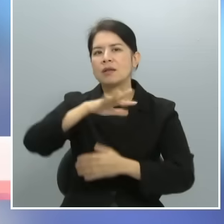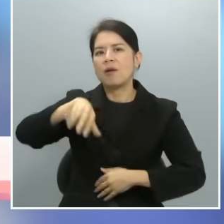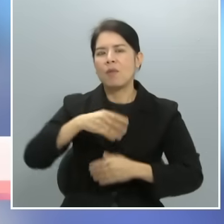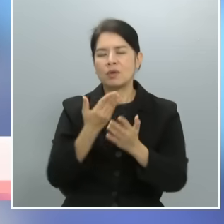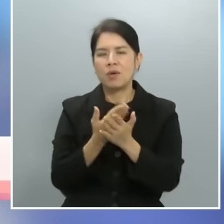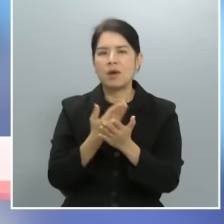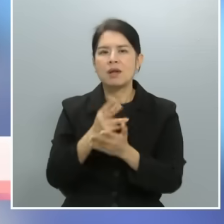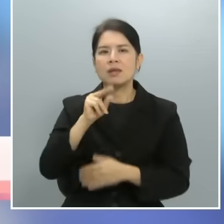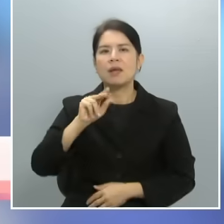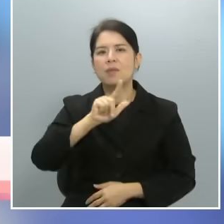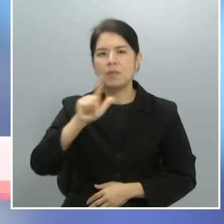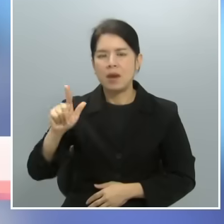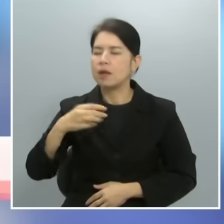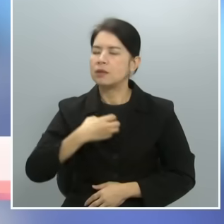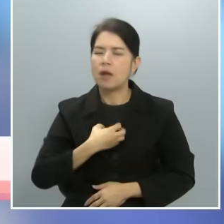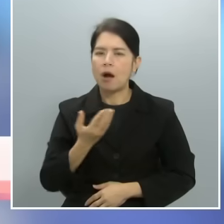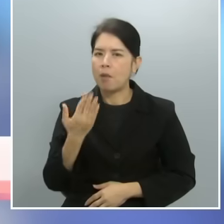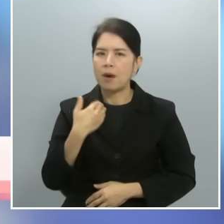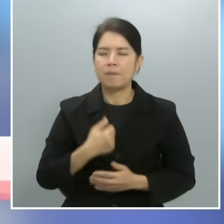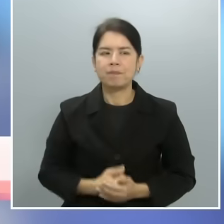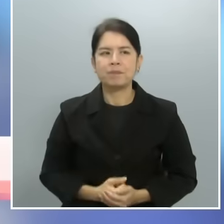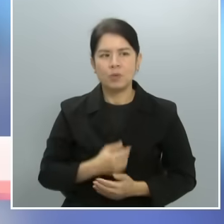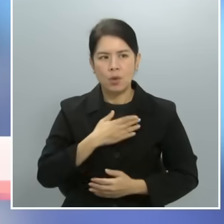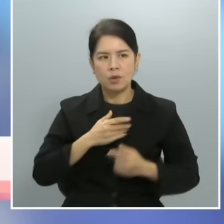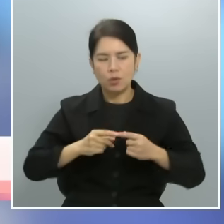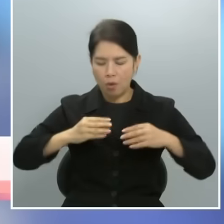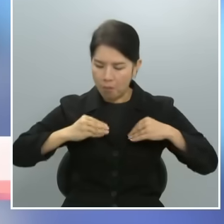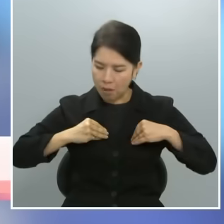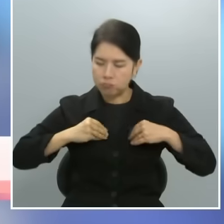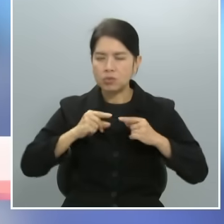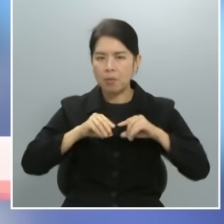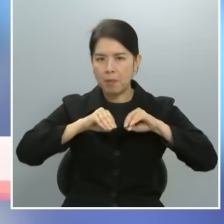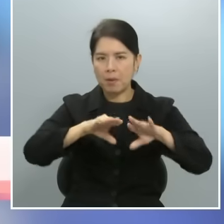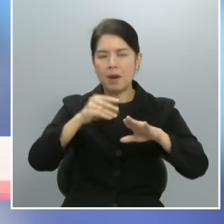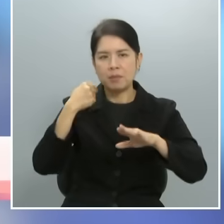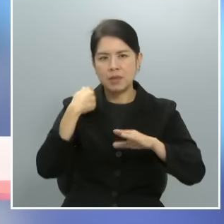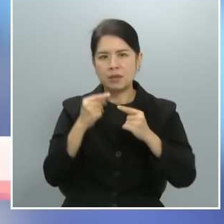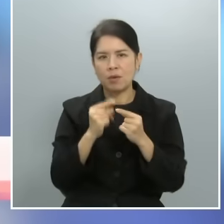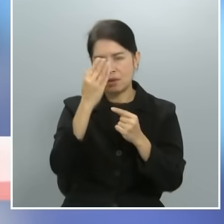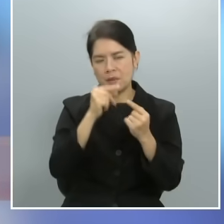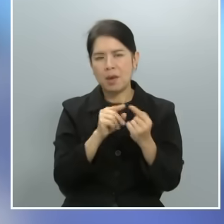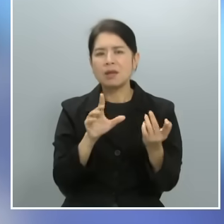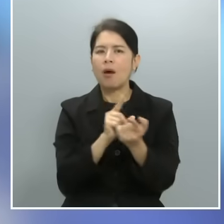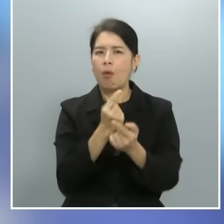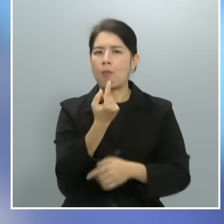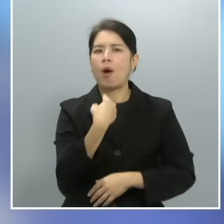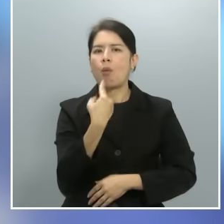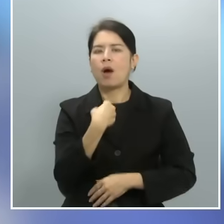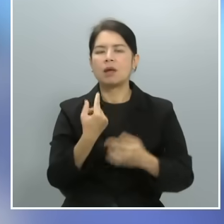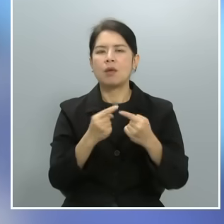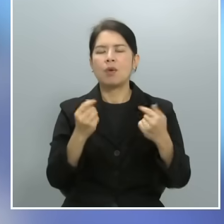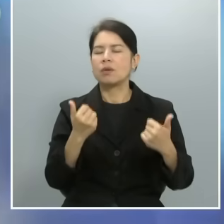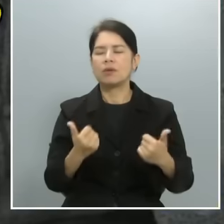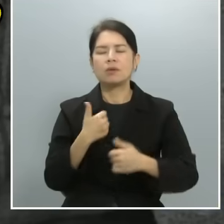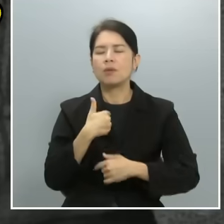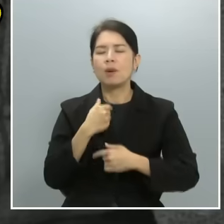านที่ผู้หญิงคนนี้เอาไปตนยอมรับนะคะว่าการออกมาเปิดเผยเรื่องนี้อาจจะถูกสังคมตำหนิแต่ถึงจุดนี้ไม่สนใจเพราะว่